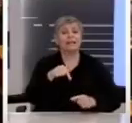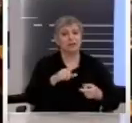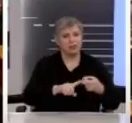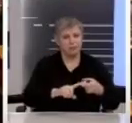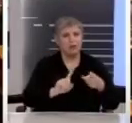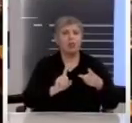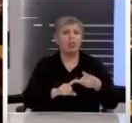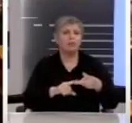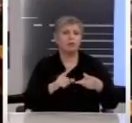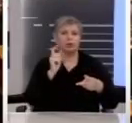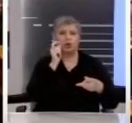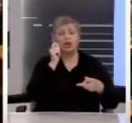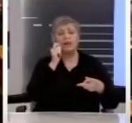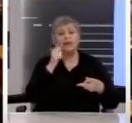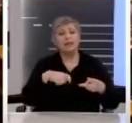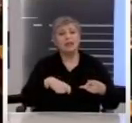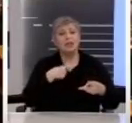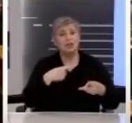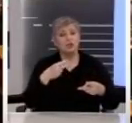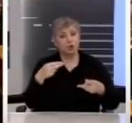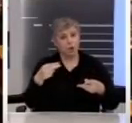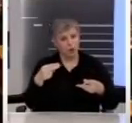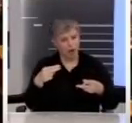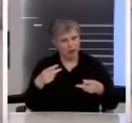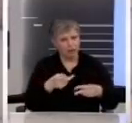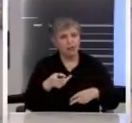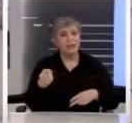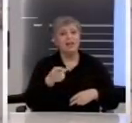κυρίου Θοδωράκη, που λέει την πρόθεσή τους να καταθέσουν,